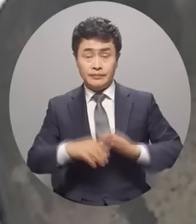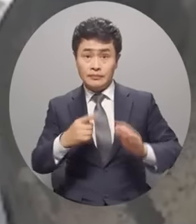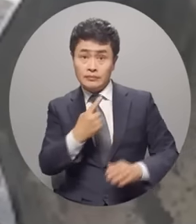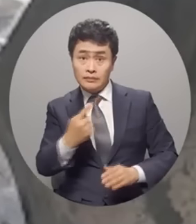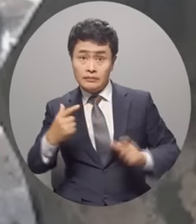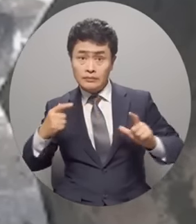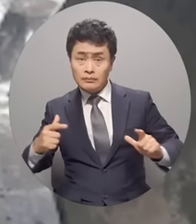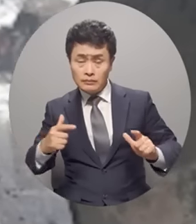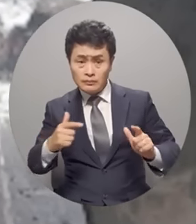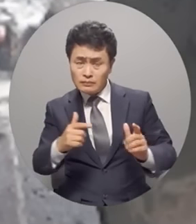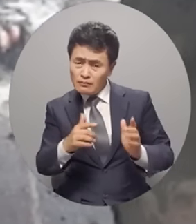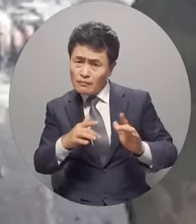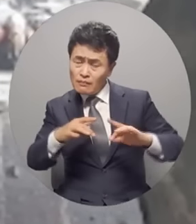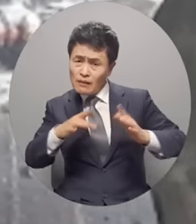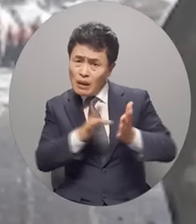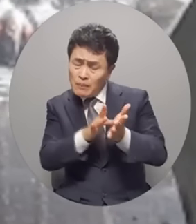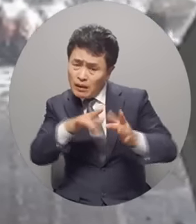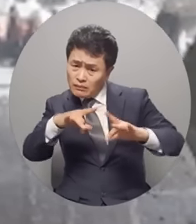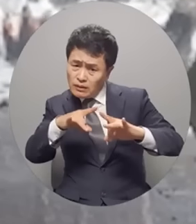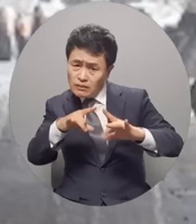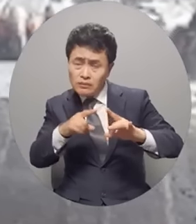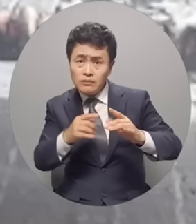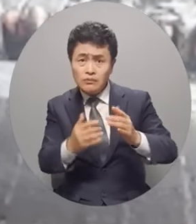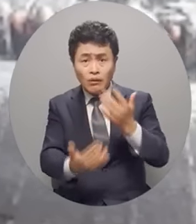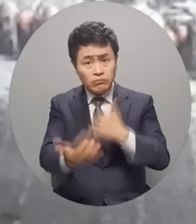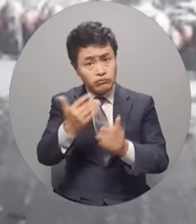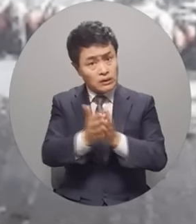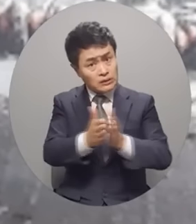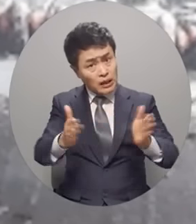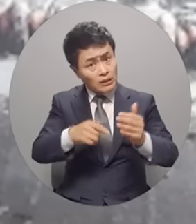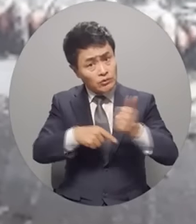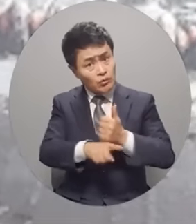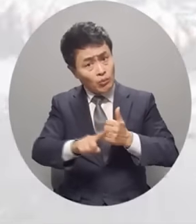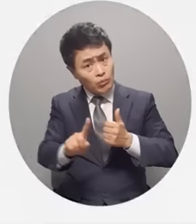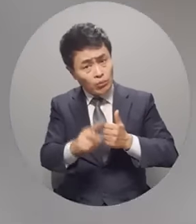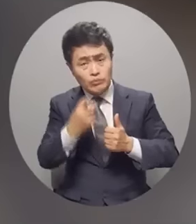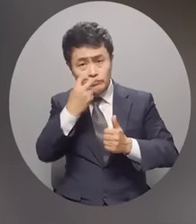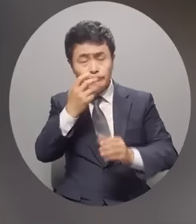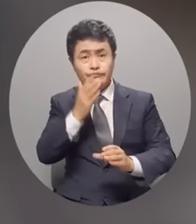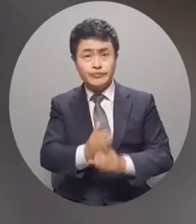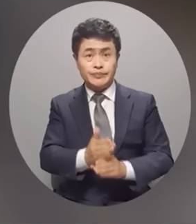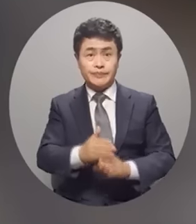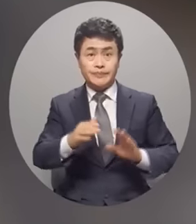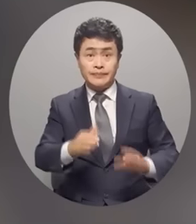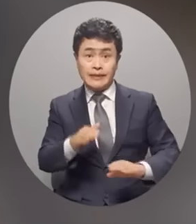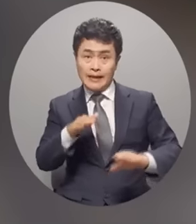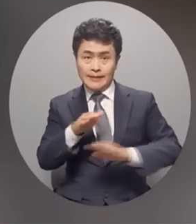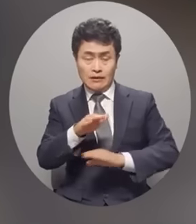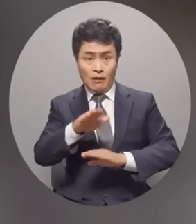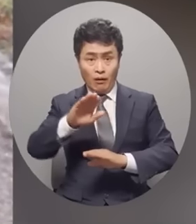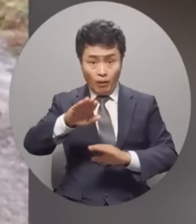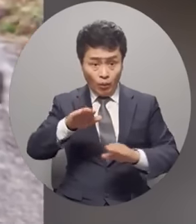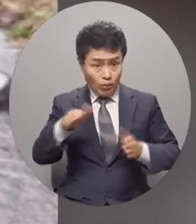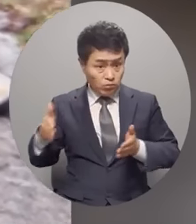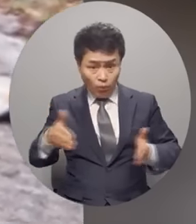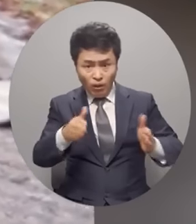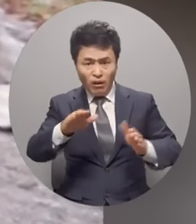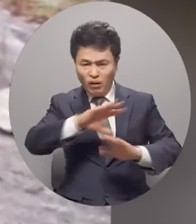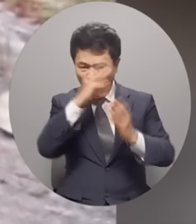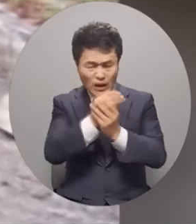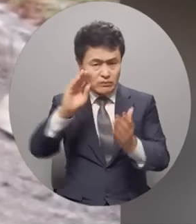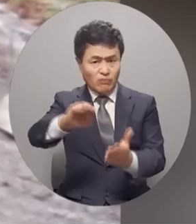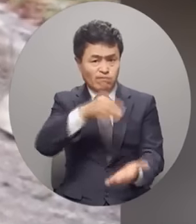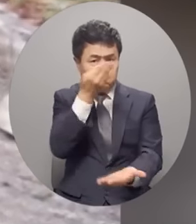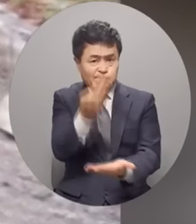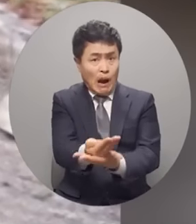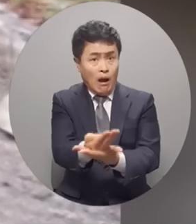당국은 배터리에서 불이 시작됐는지 등 정확한 화제 원인을 조사하고 있습니다 승용차 한대가 도로 위에서 완전히